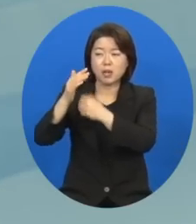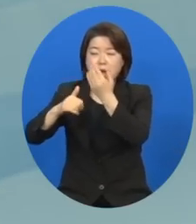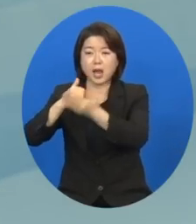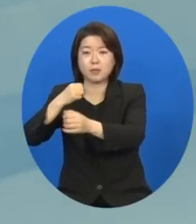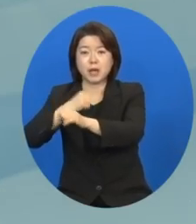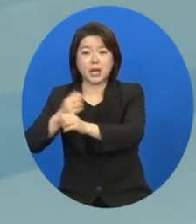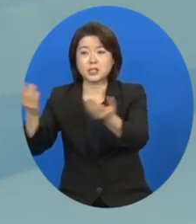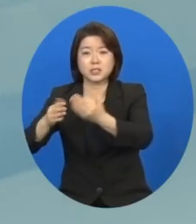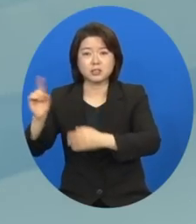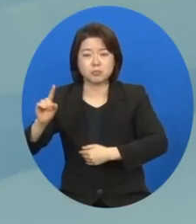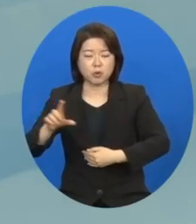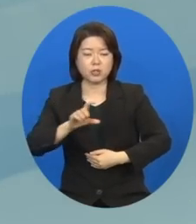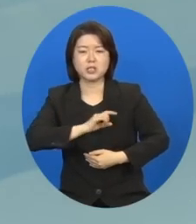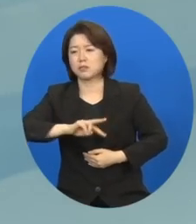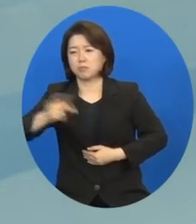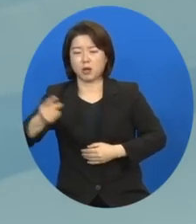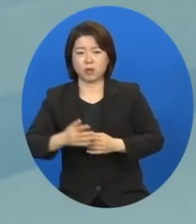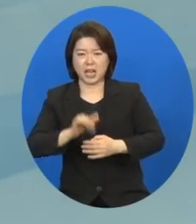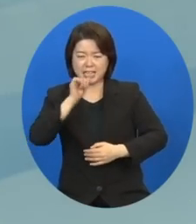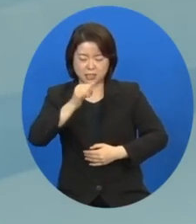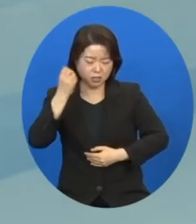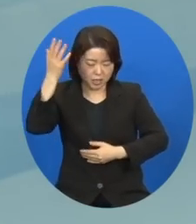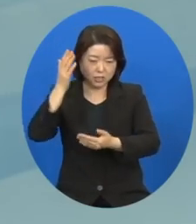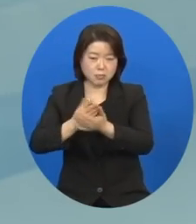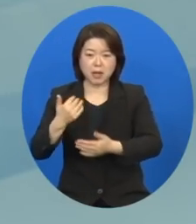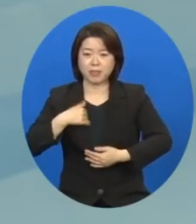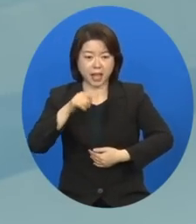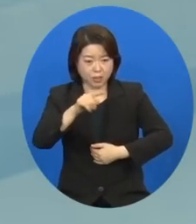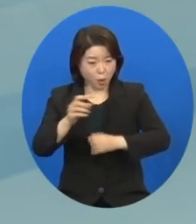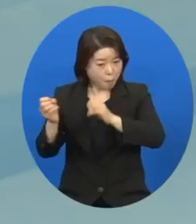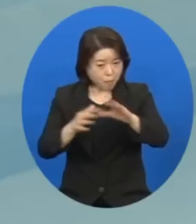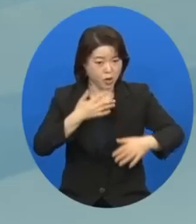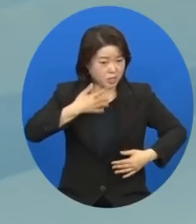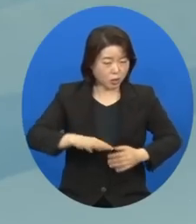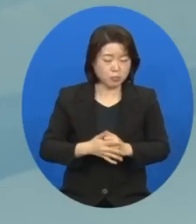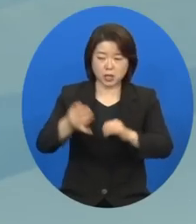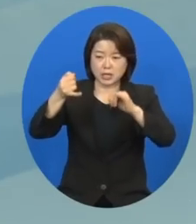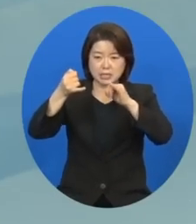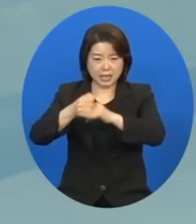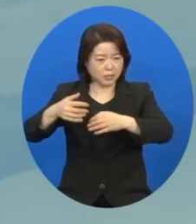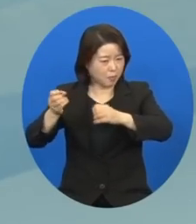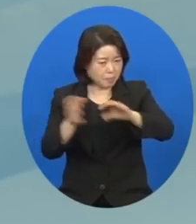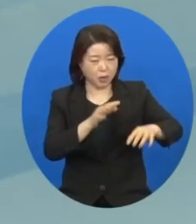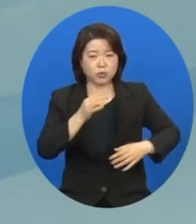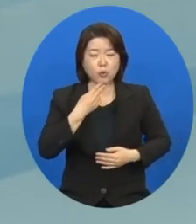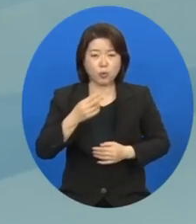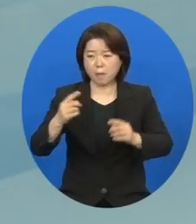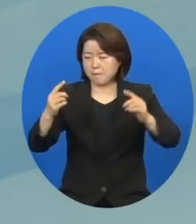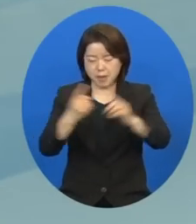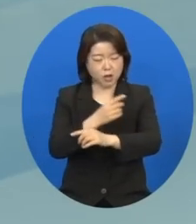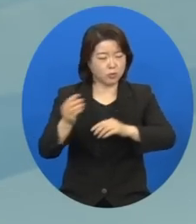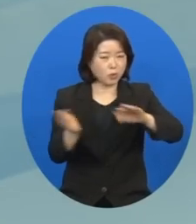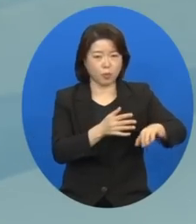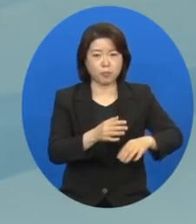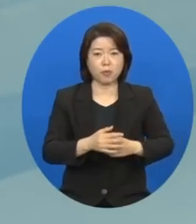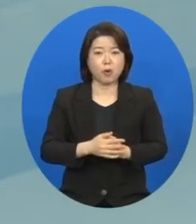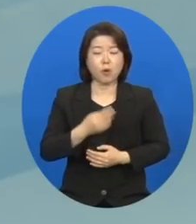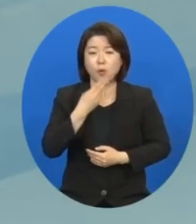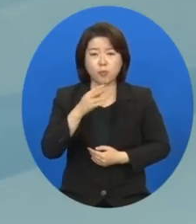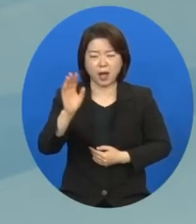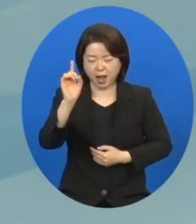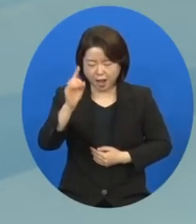거예요. 절대 잊지 말아라. 난 널 버린 적 없다. 약속 버린 적 없다. 바꾼 적도 없다. 너를 포기한 적도